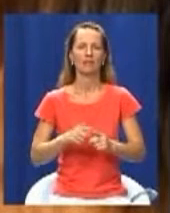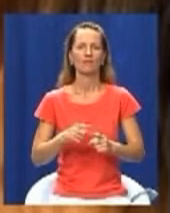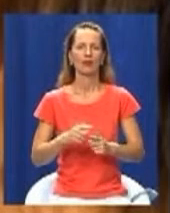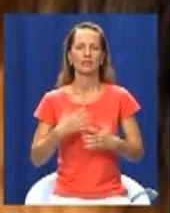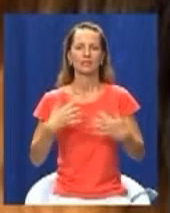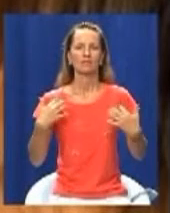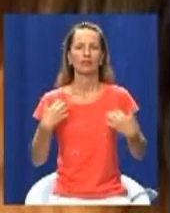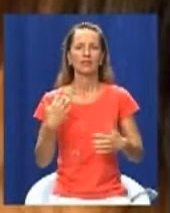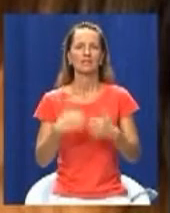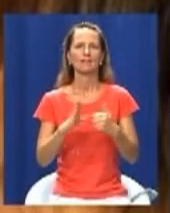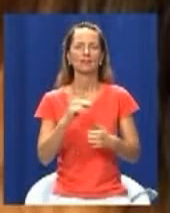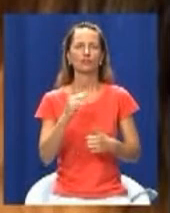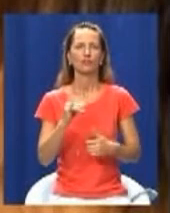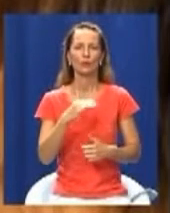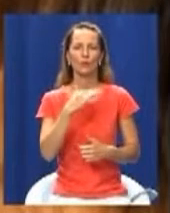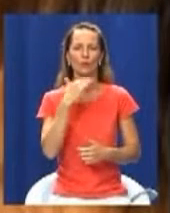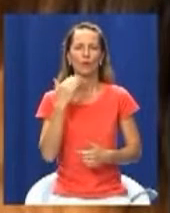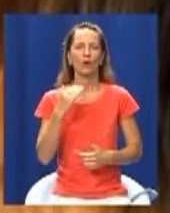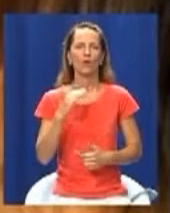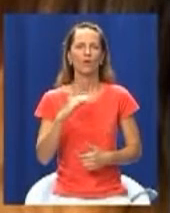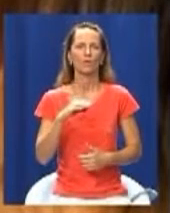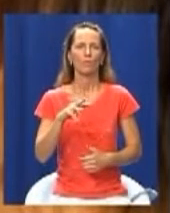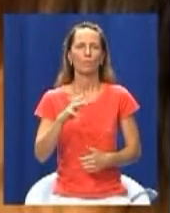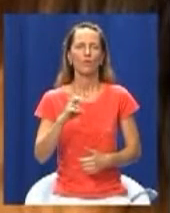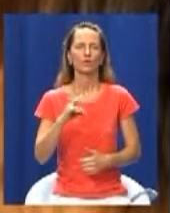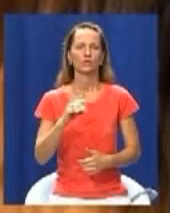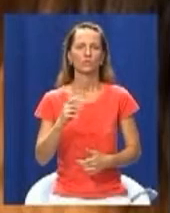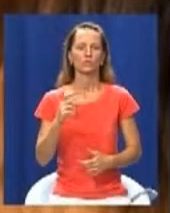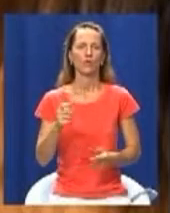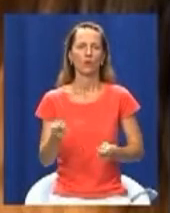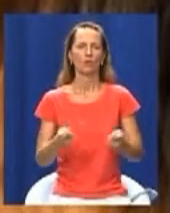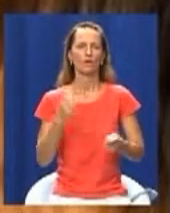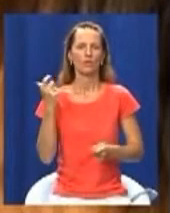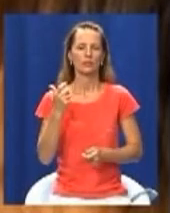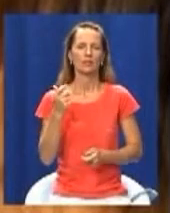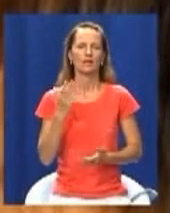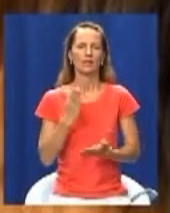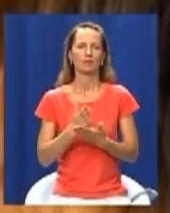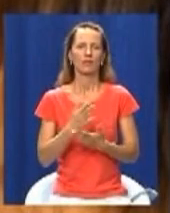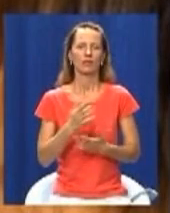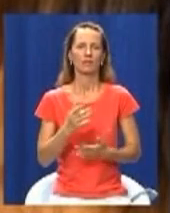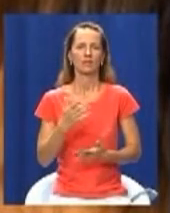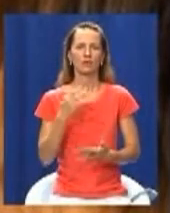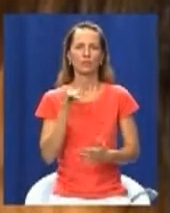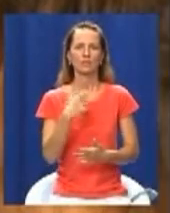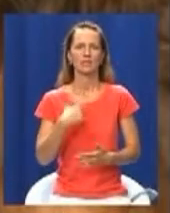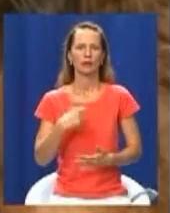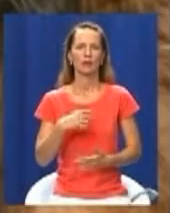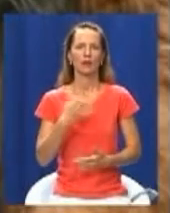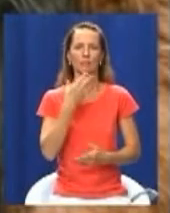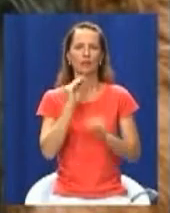середньовіччі багато іменитних можновладців мали герб з його зображенням. А їхні будинки прикрашалися фігурами цієї